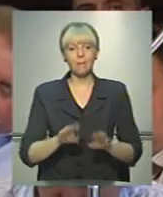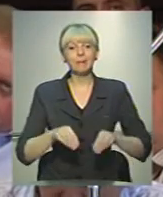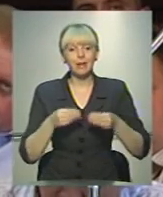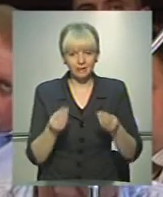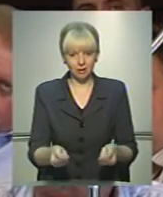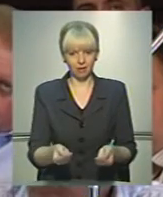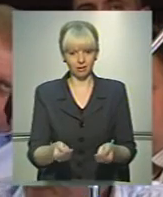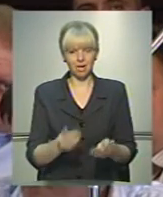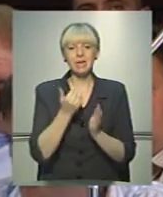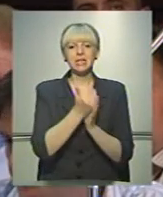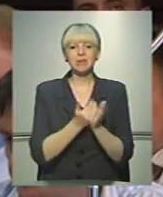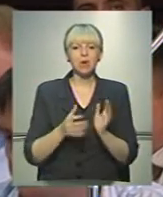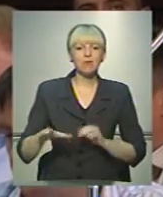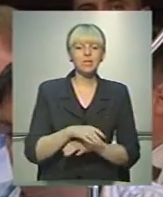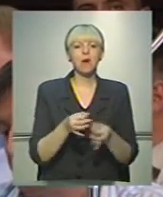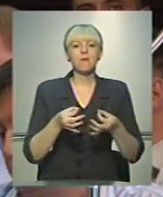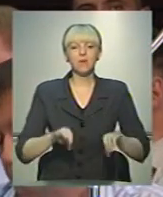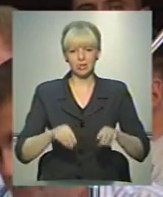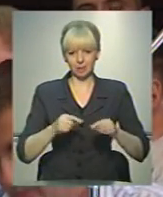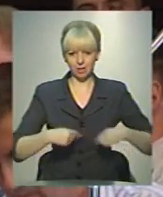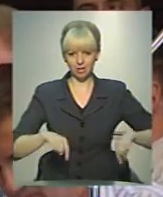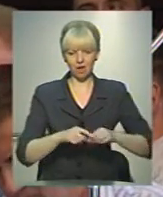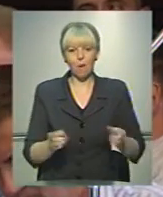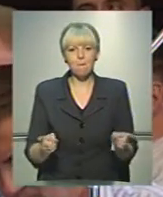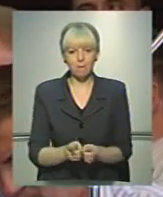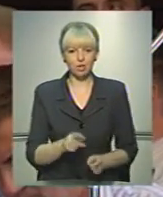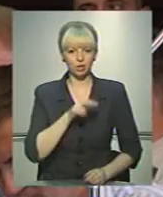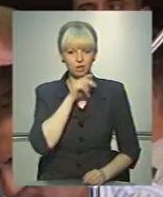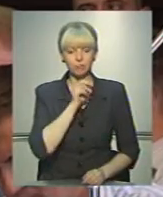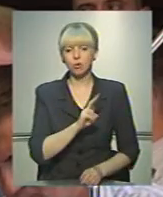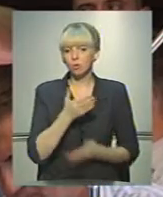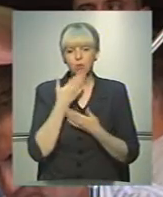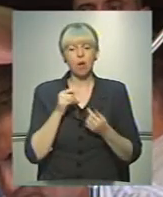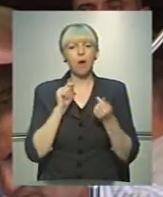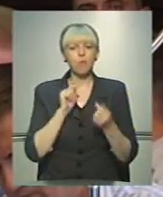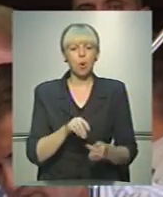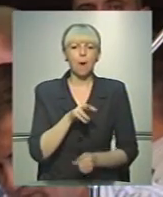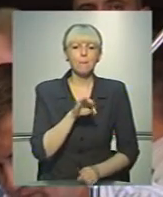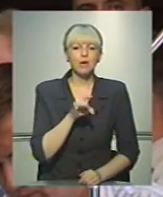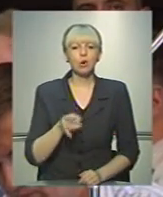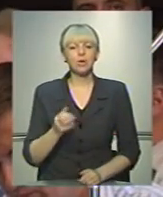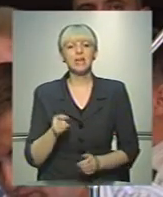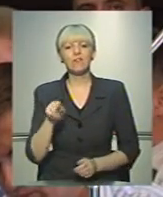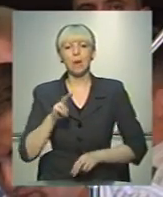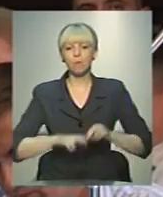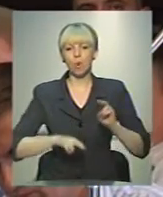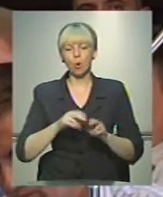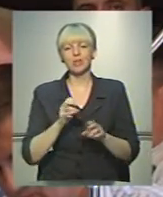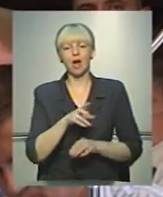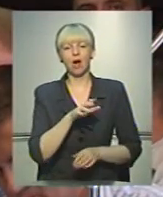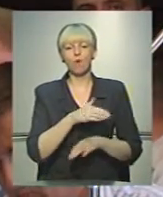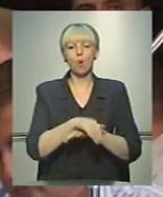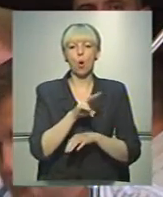надати список всіх вільних земельних ділянок в межах Чернівців. І ніхто не має нічого проти мікрорайонів, які ви будуєте, на Коломийській,